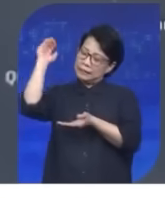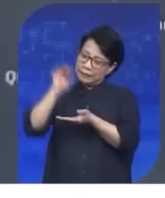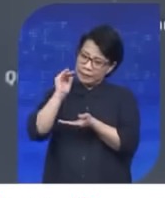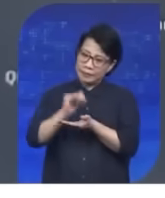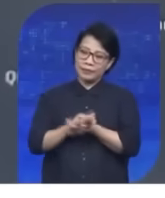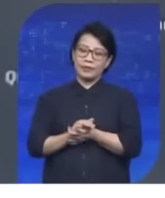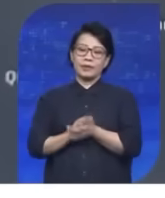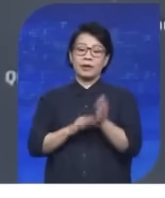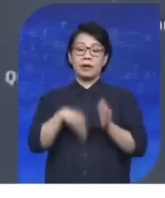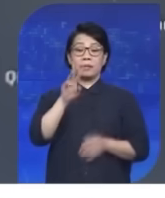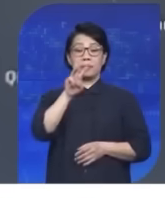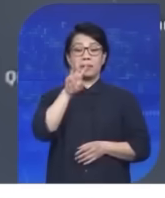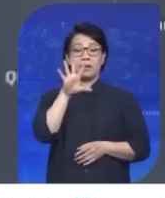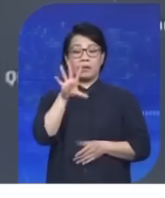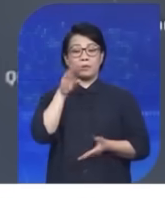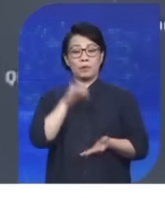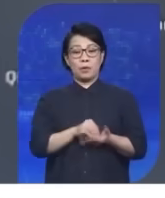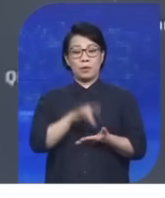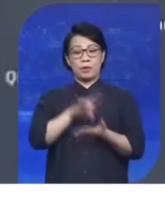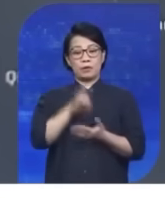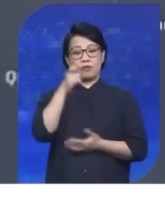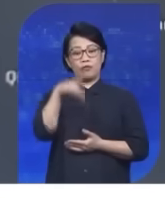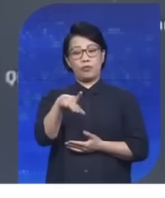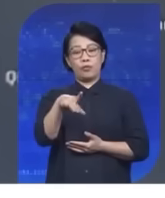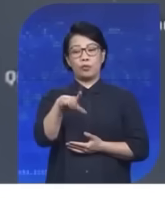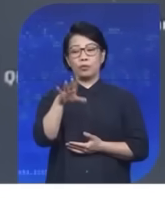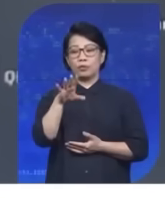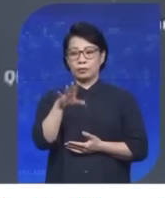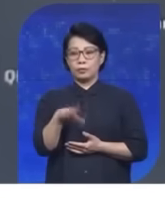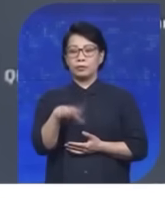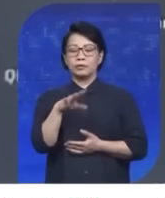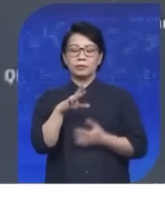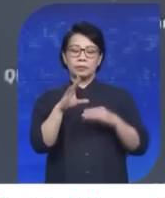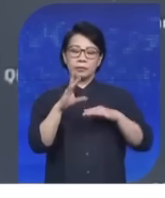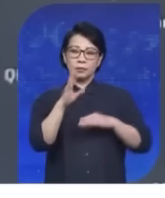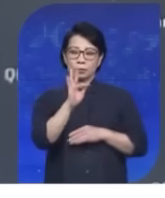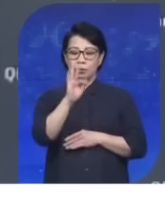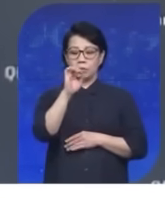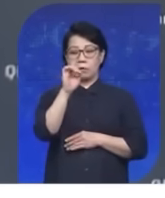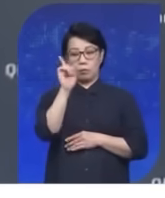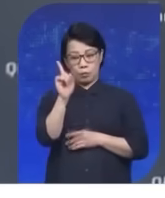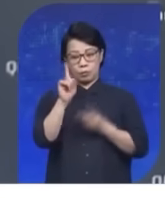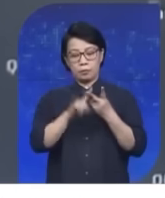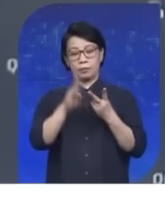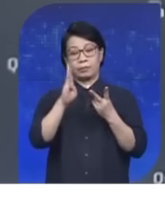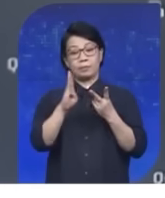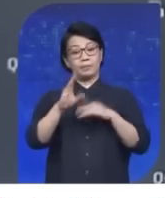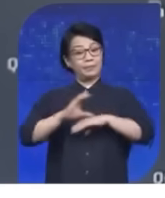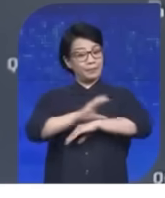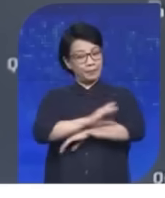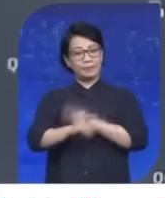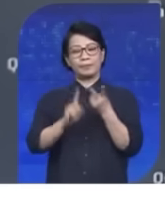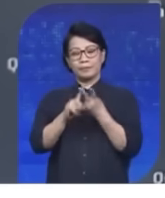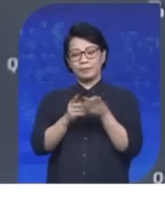35 độ thì sẽ còn diễn ra ở huyện Đồng Phú, thành phố Thủ Dầu Một hay là Biên Hòa. Trong khi đó, thành phố Hồ Chí Minh và các nơi còn lại của khu vực này thì